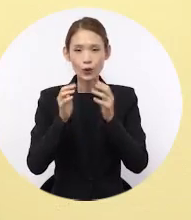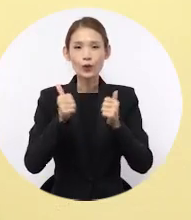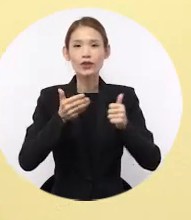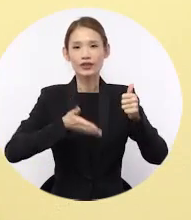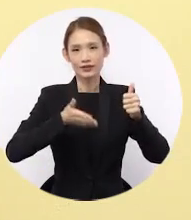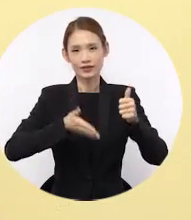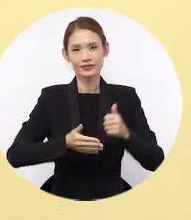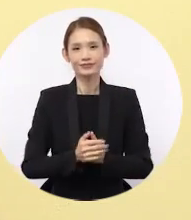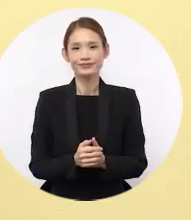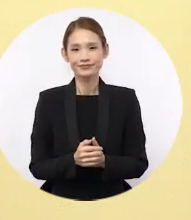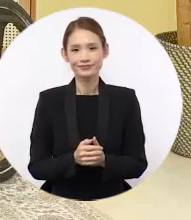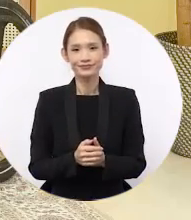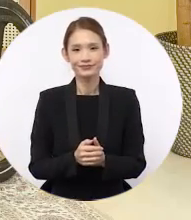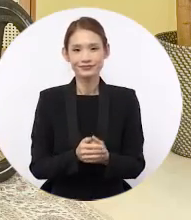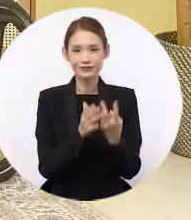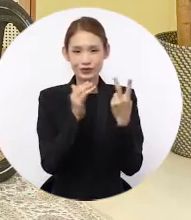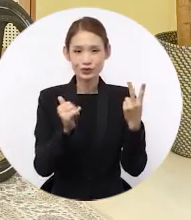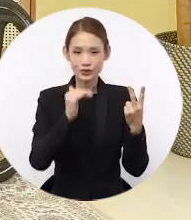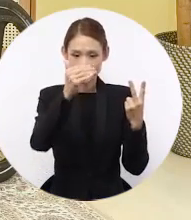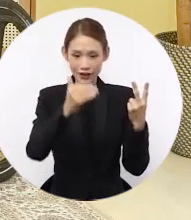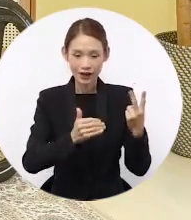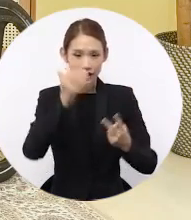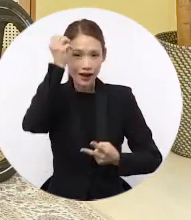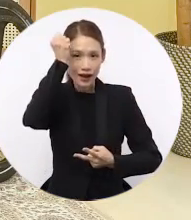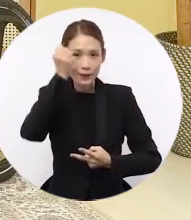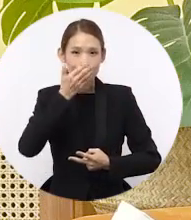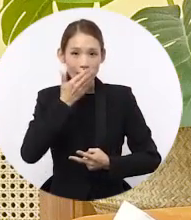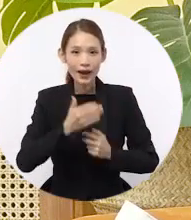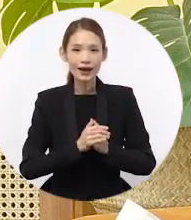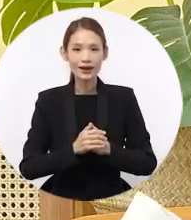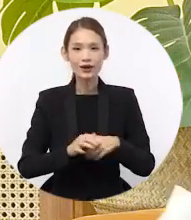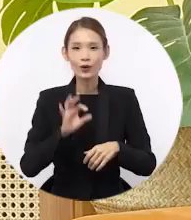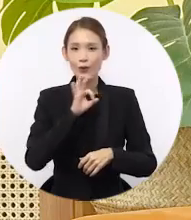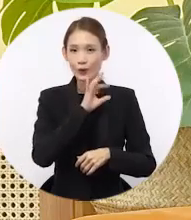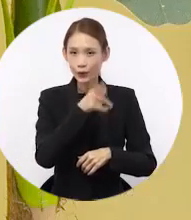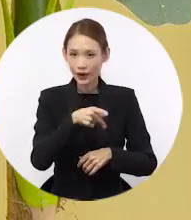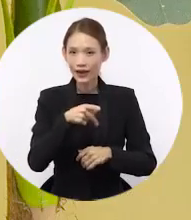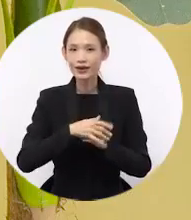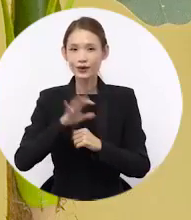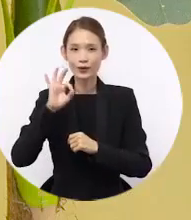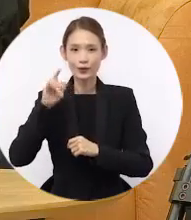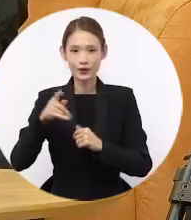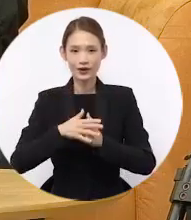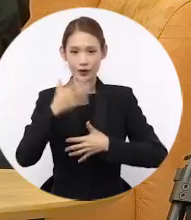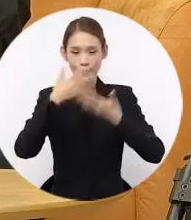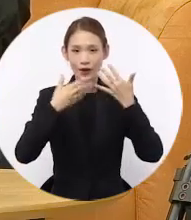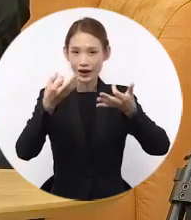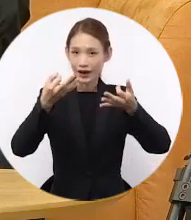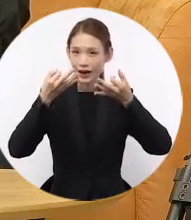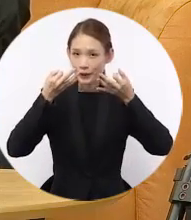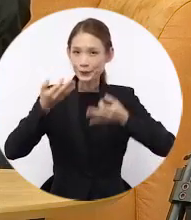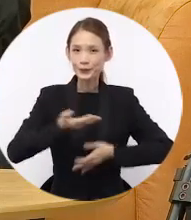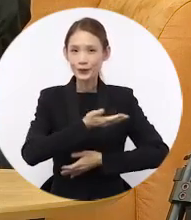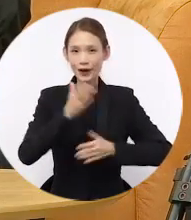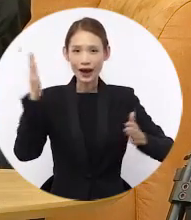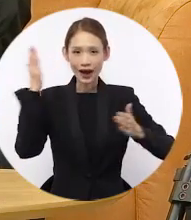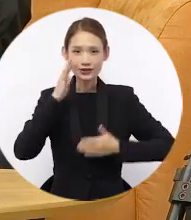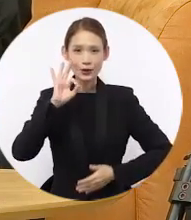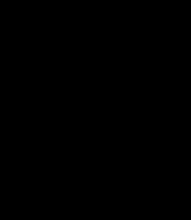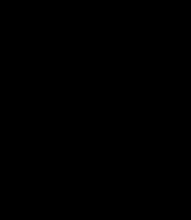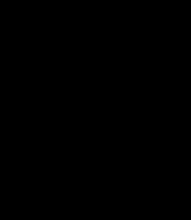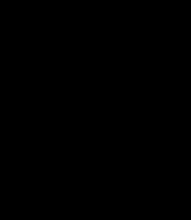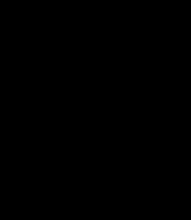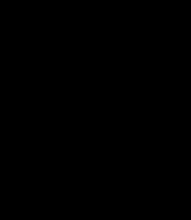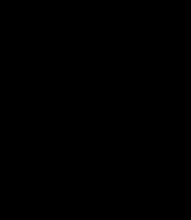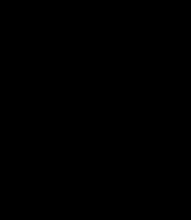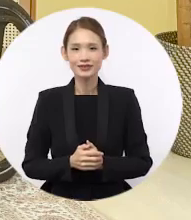토론을 해주시면 되겠습니다. 자, 두 분 내용 숙지 되셨죠? 예, 됐습니다. 네, 오케이? 네, 됐습니다. 네, 오케이. 화면 지켜봐주고 있는 우리 학생들도 다